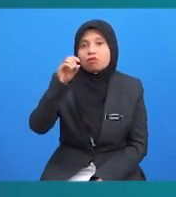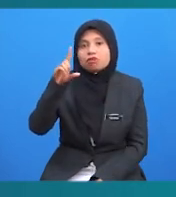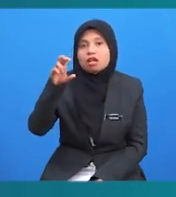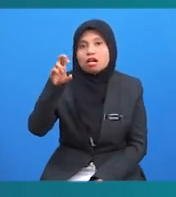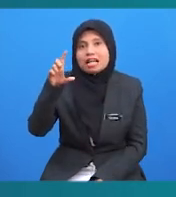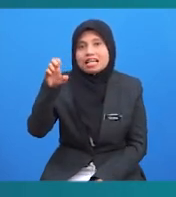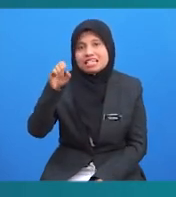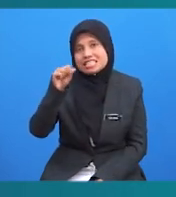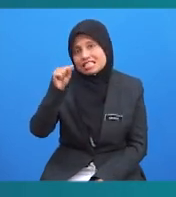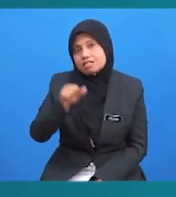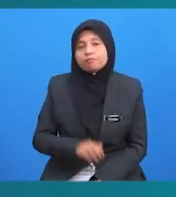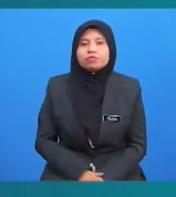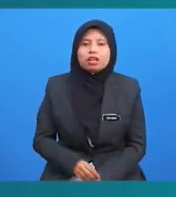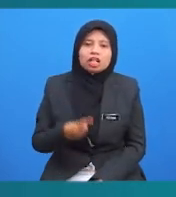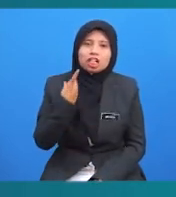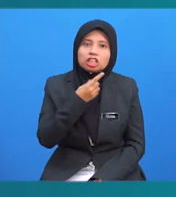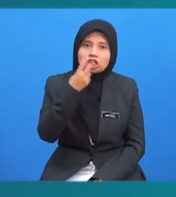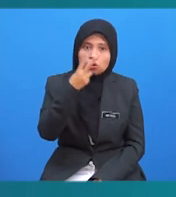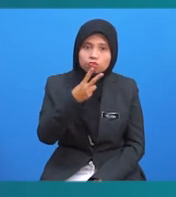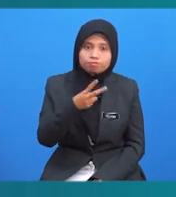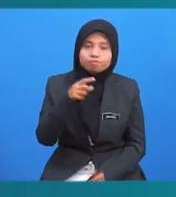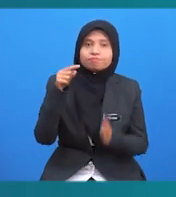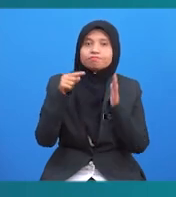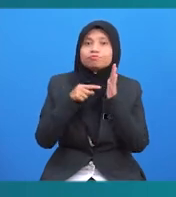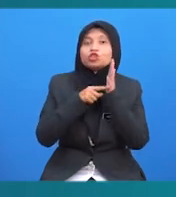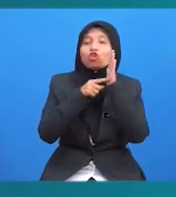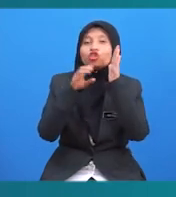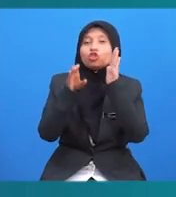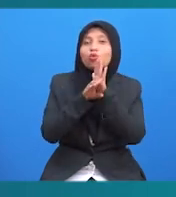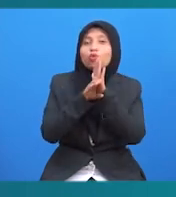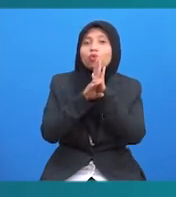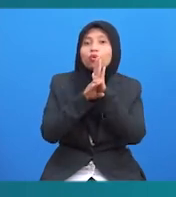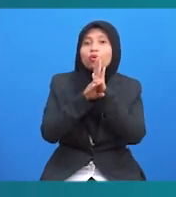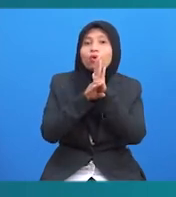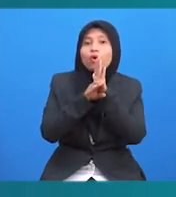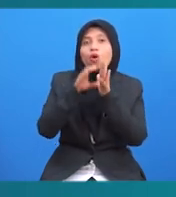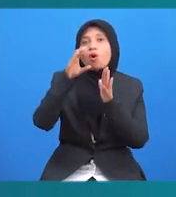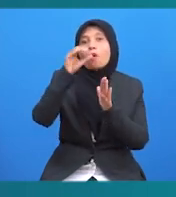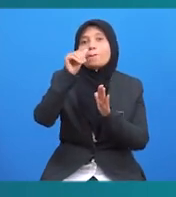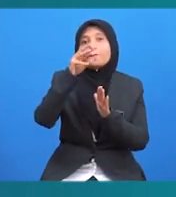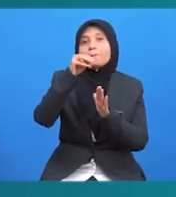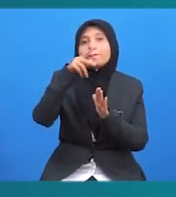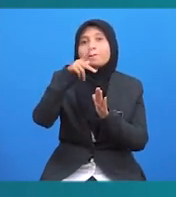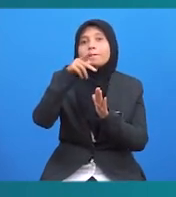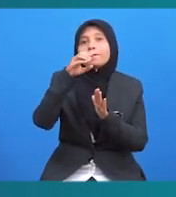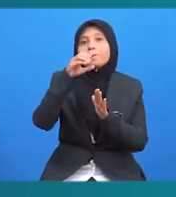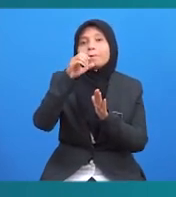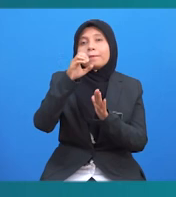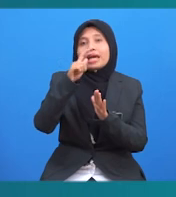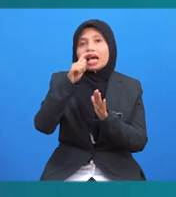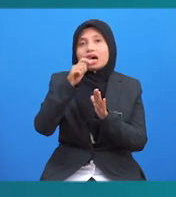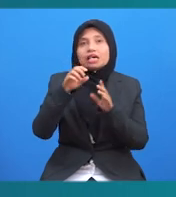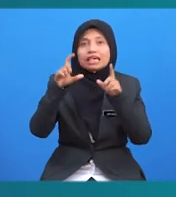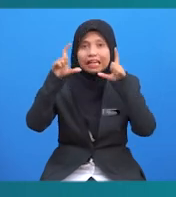Baiklah, mari kita tengok kepada slide. Ini adalah contoh compact camera. Kamera ini sangat popular